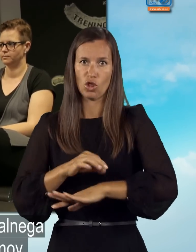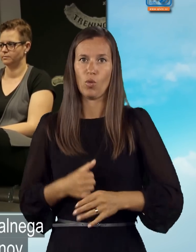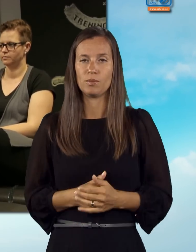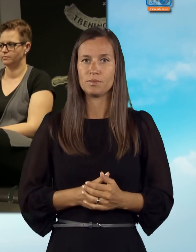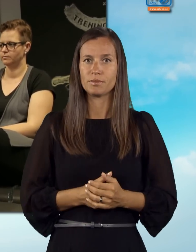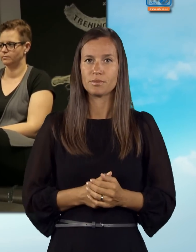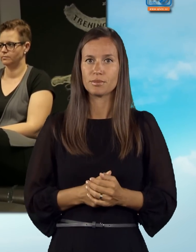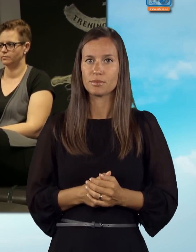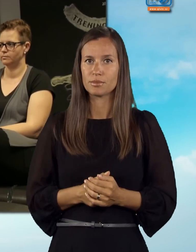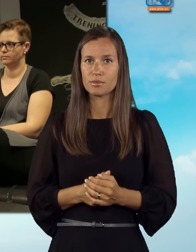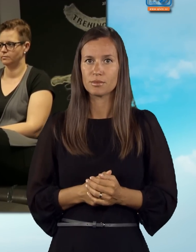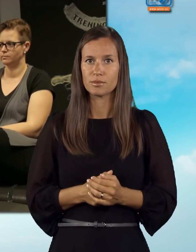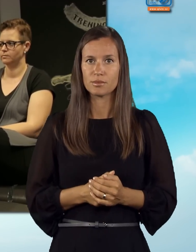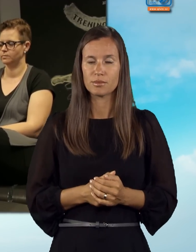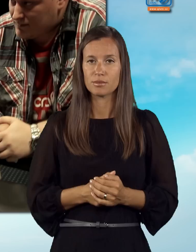tednov,